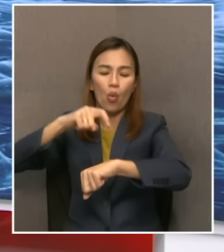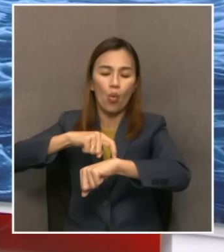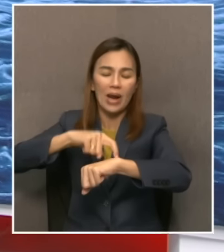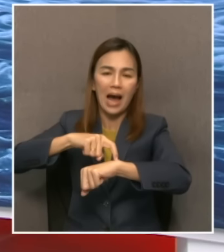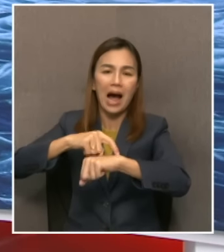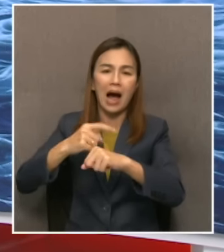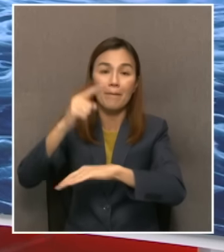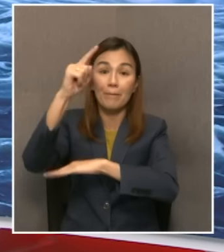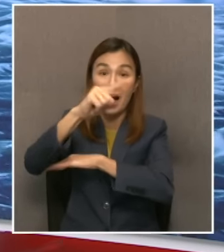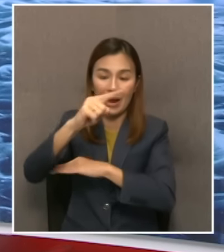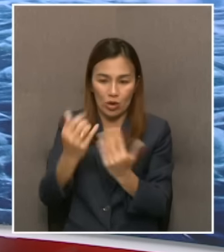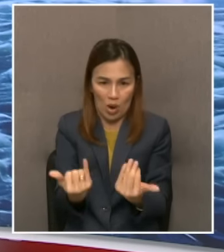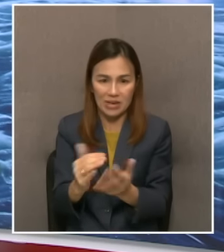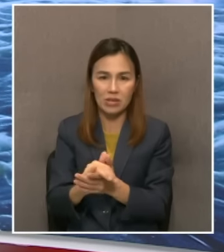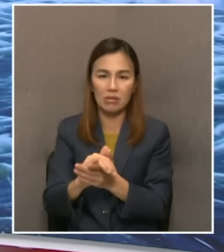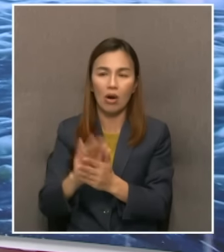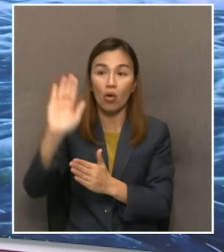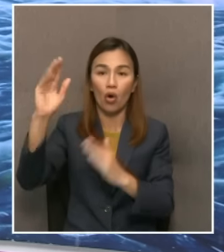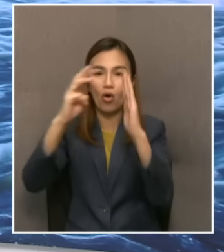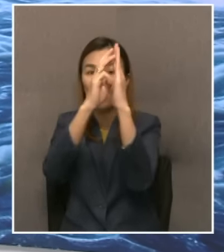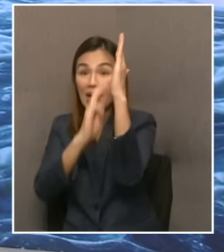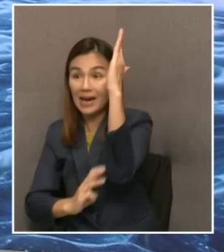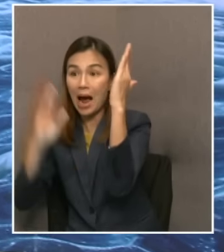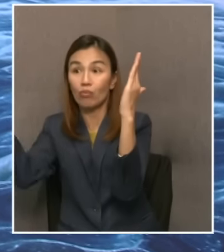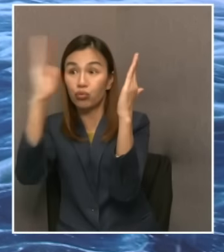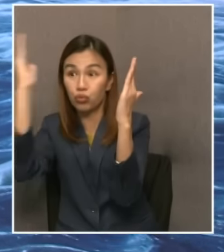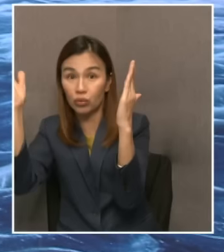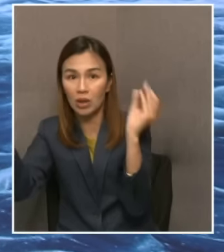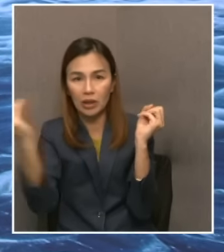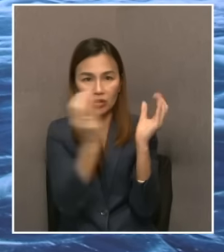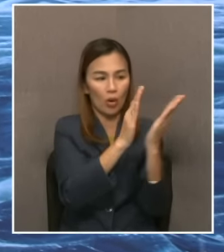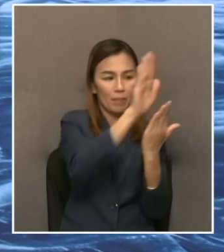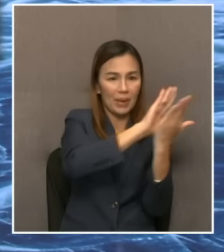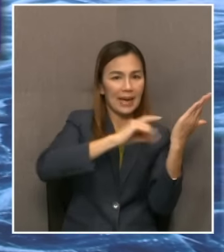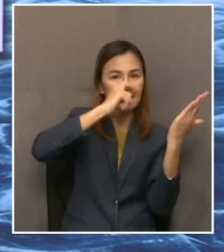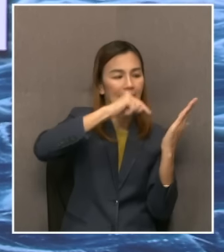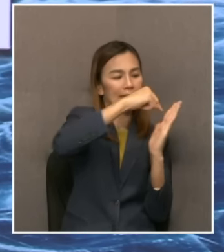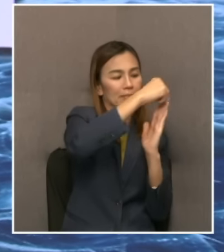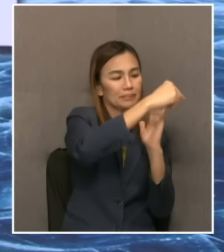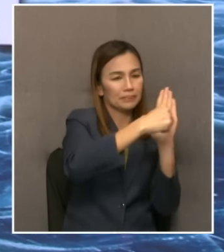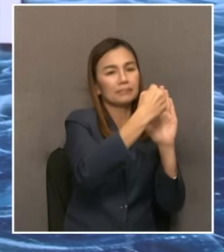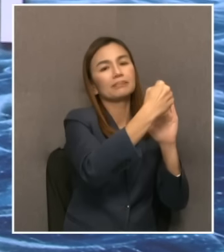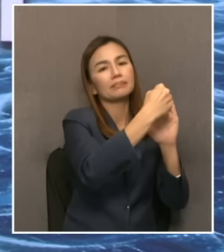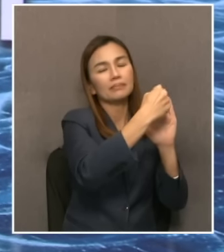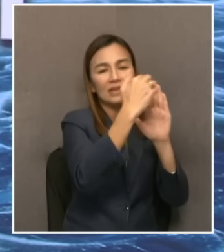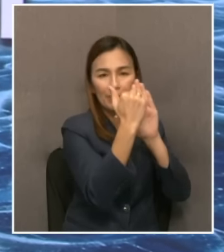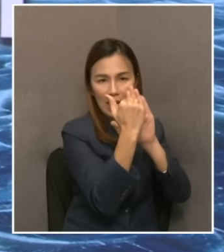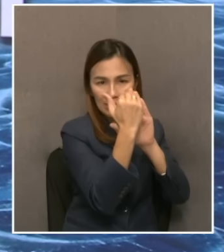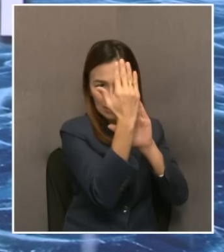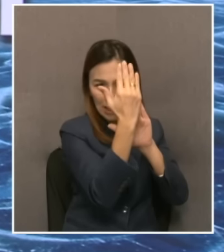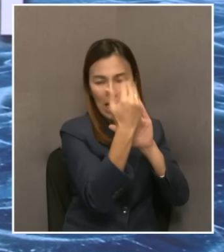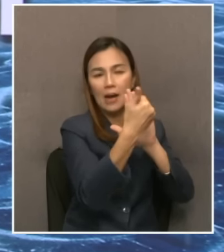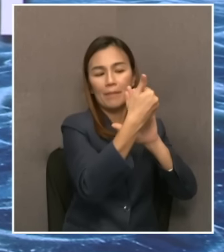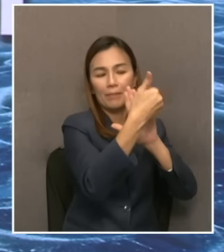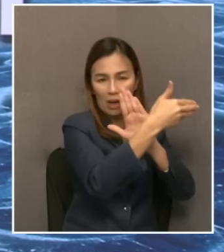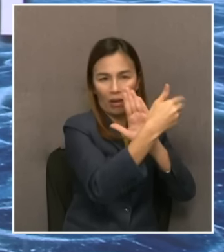คะที่จะมีผลกระทบกับประเทศไทยเราค่ะมาเติมน้ำในพื้นที่รับมรสุมนะคะทั้งภาคเหนือแล้วก็ภา